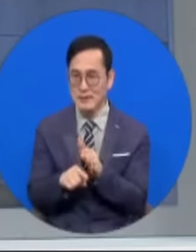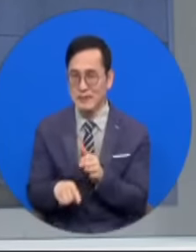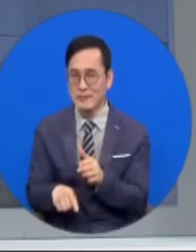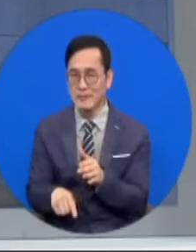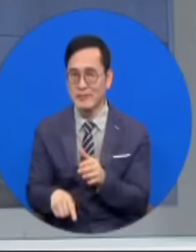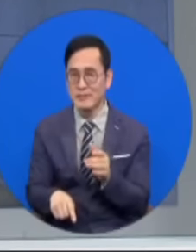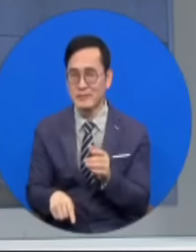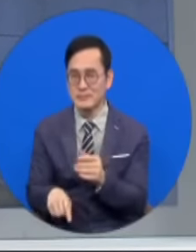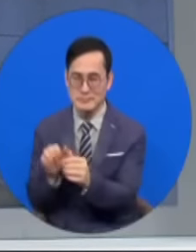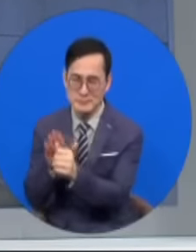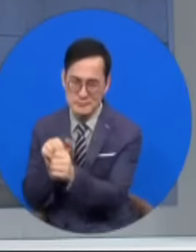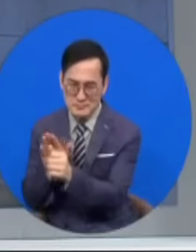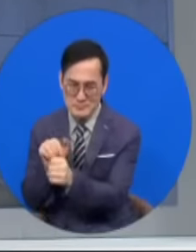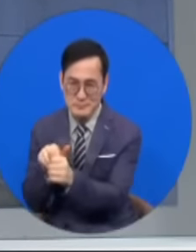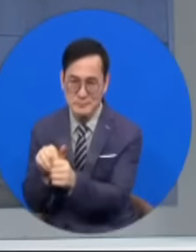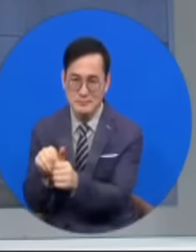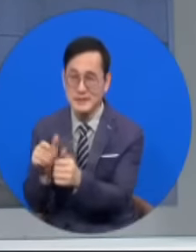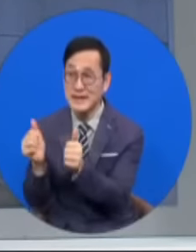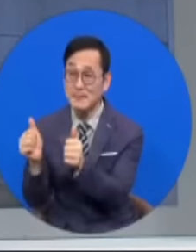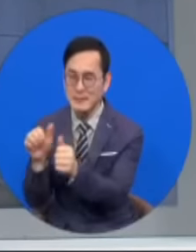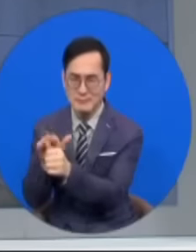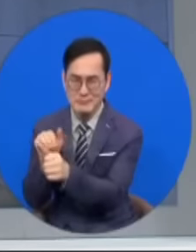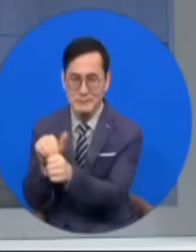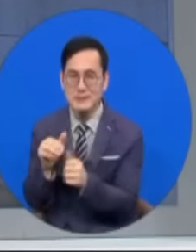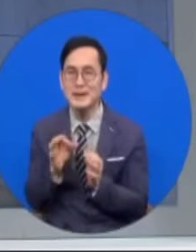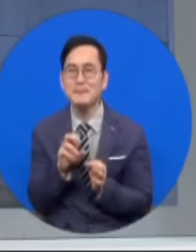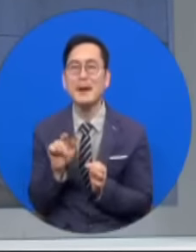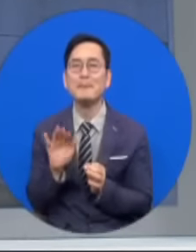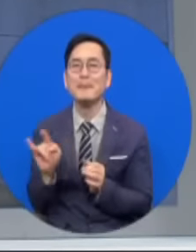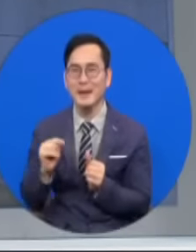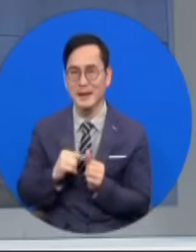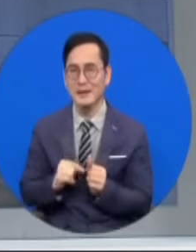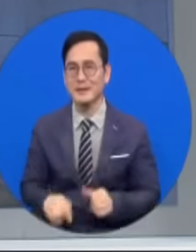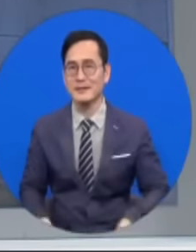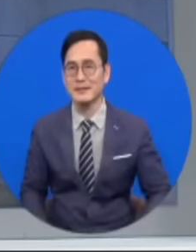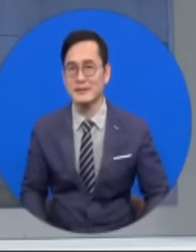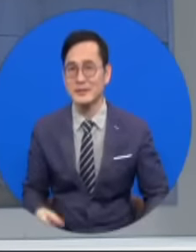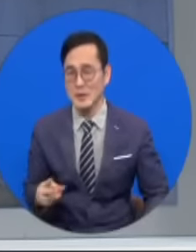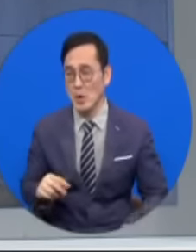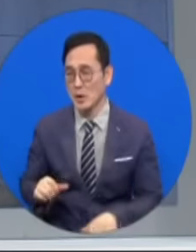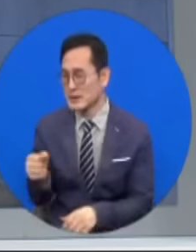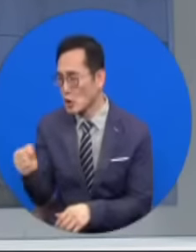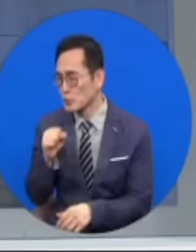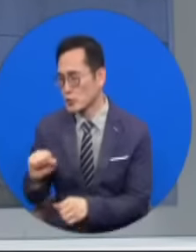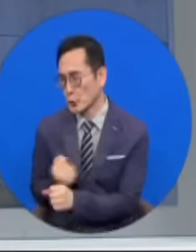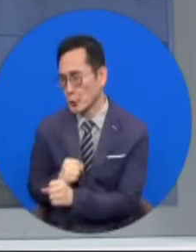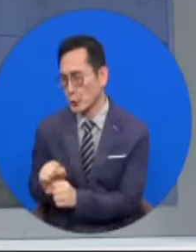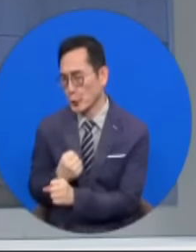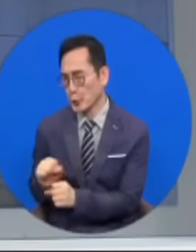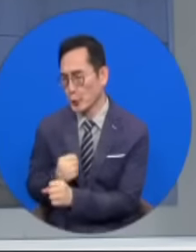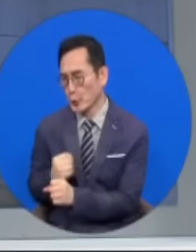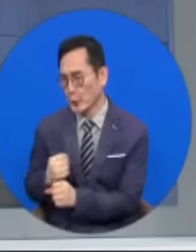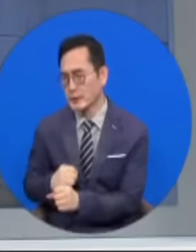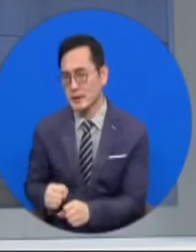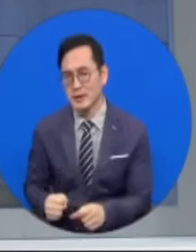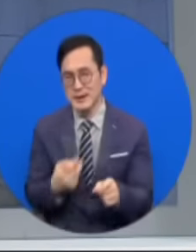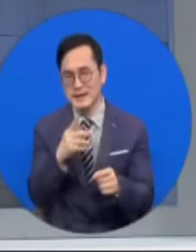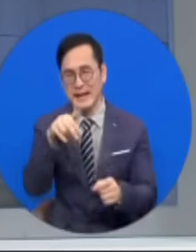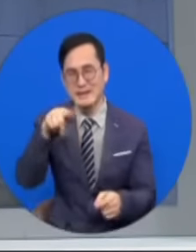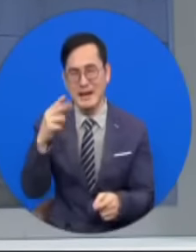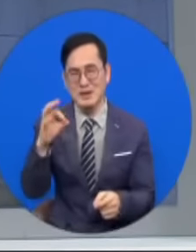이런 바 인터뷰를 사주했다 그래서 대장동에 몸통은 윤석열이다 여론을 형성했다는 인물이 김만배 아라고